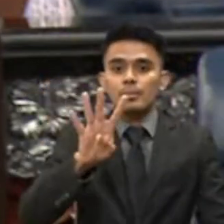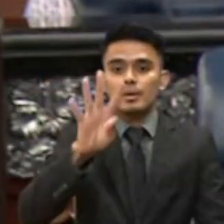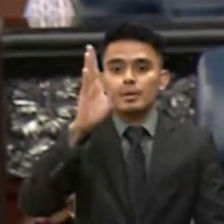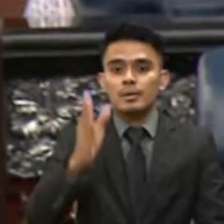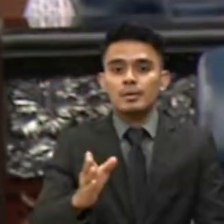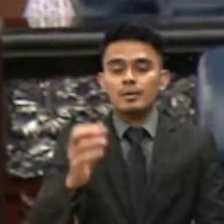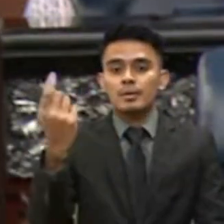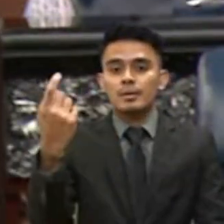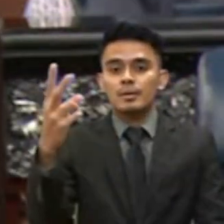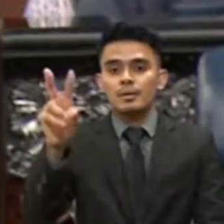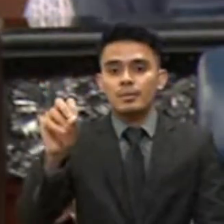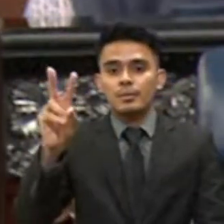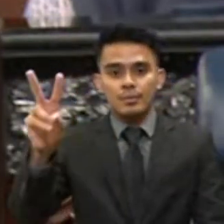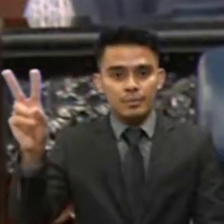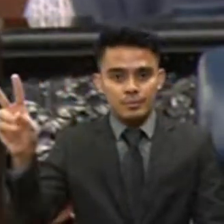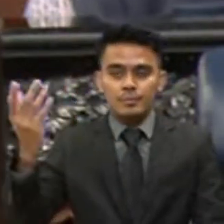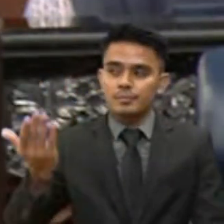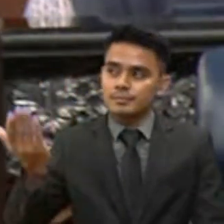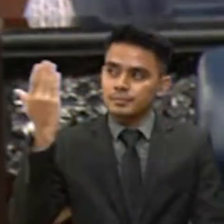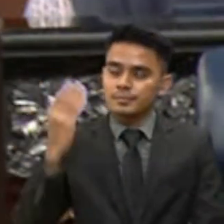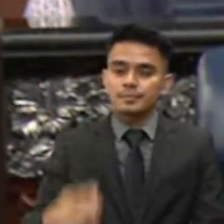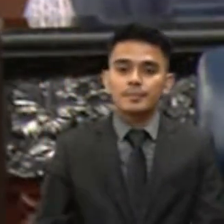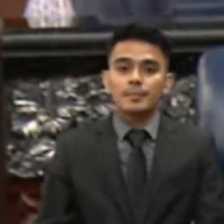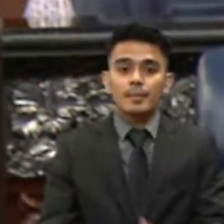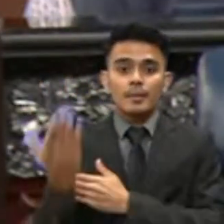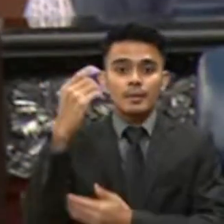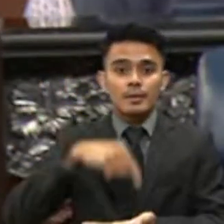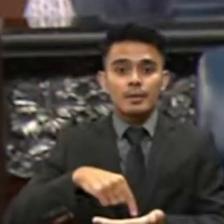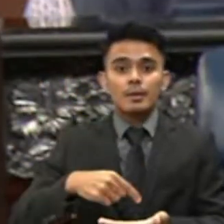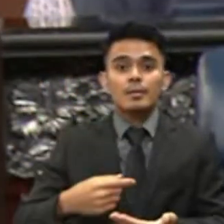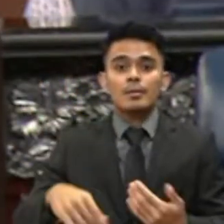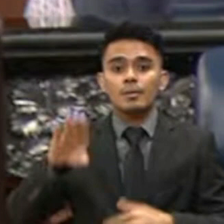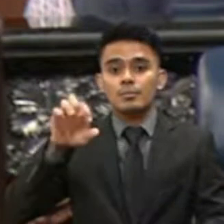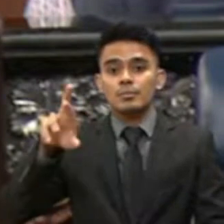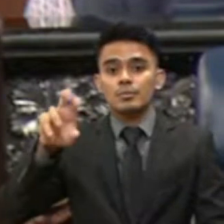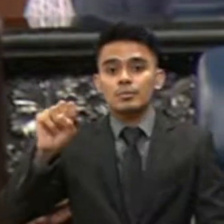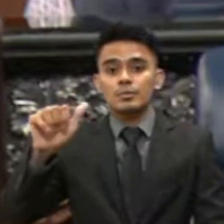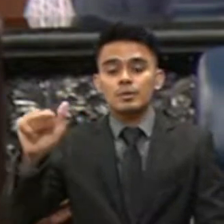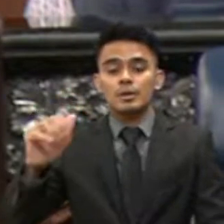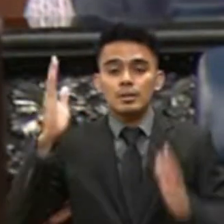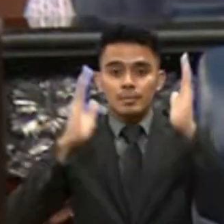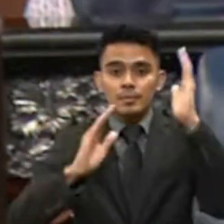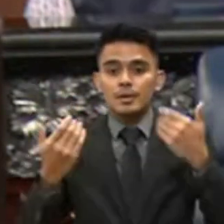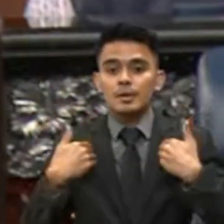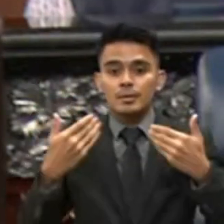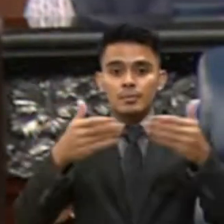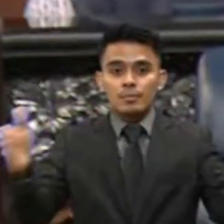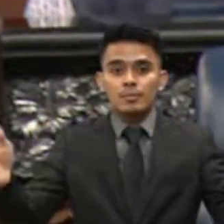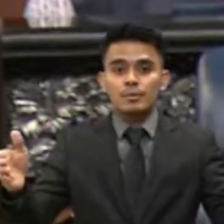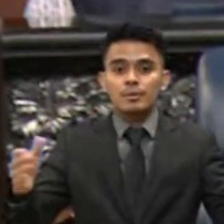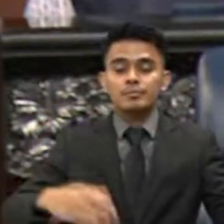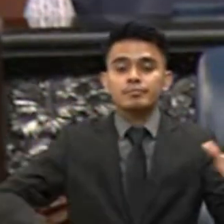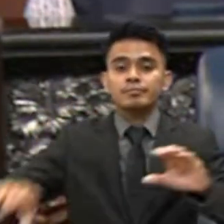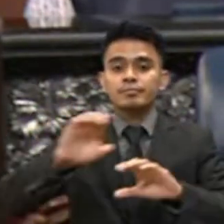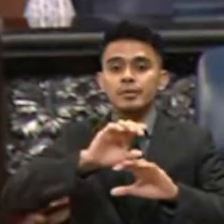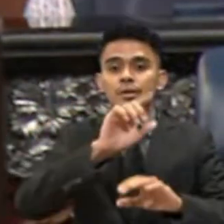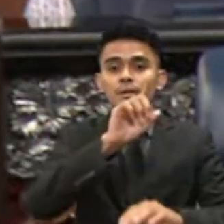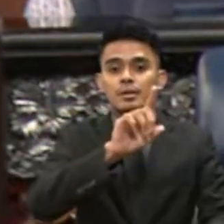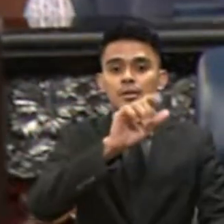November 2022 pagi ini bursa Malaysia dibuka dengan indeks fbm klci